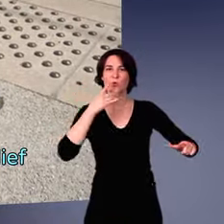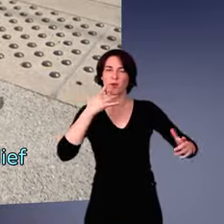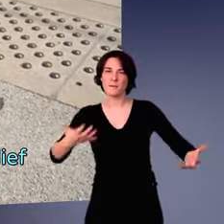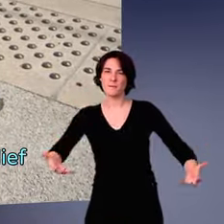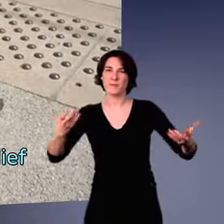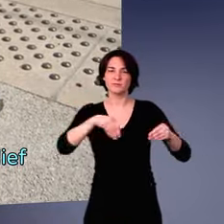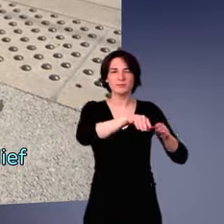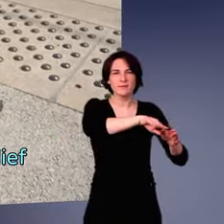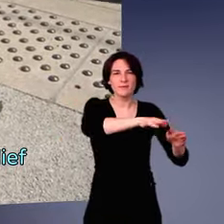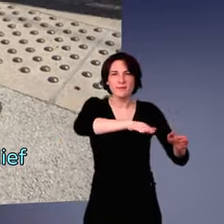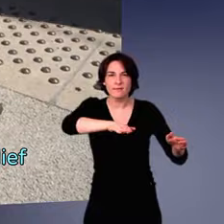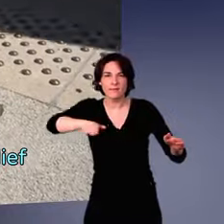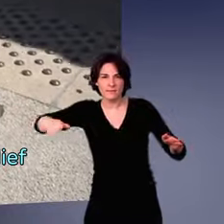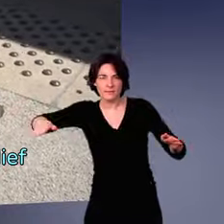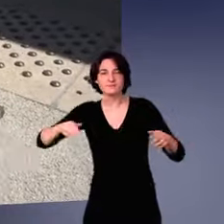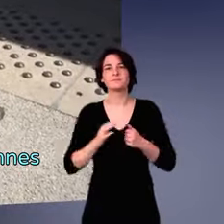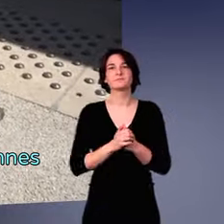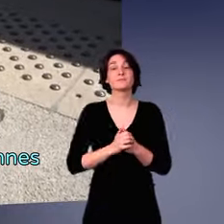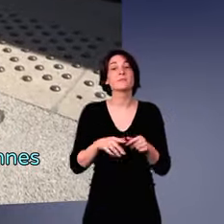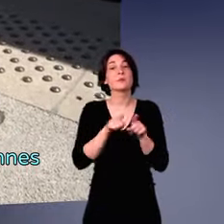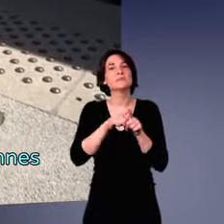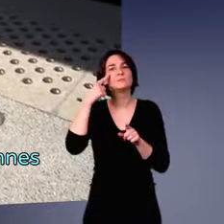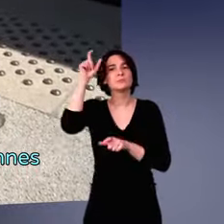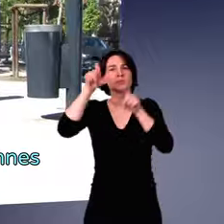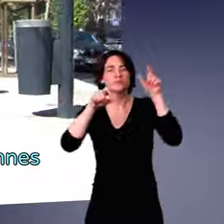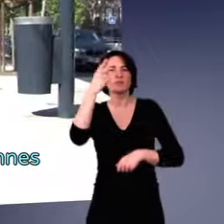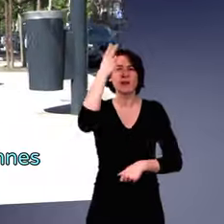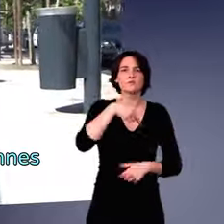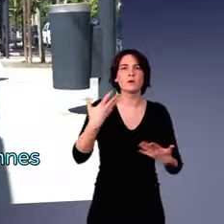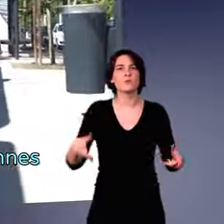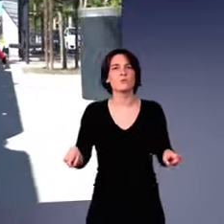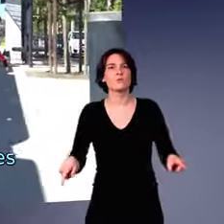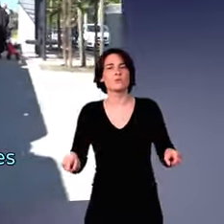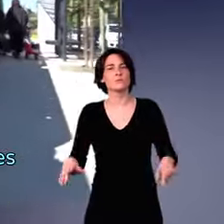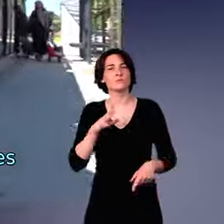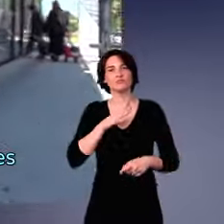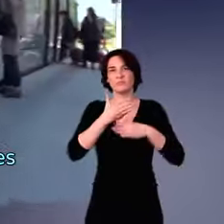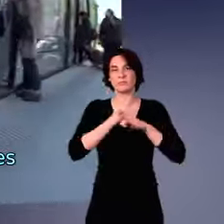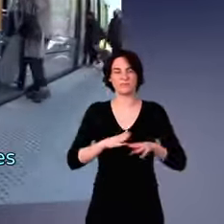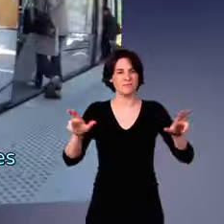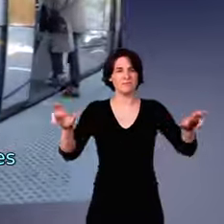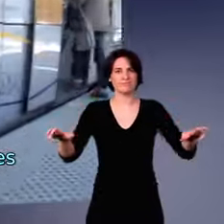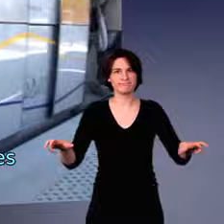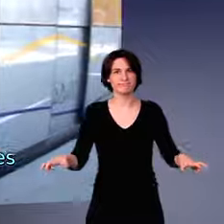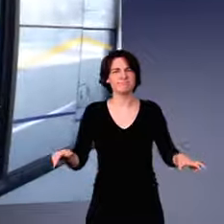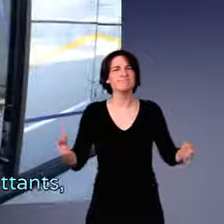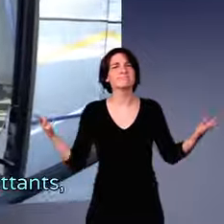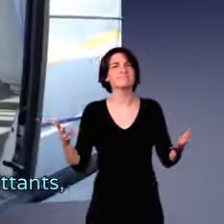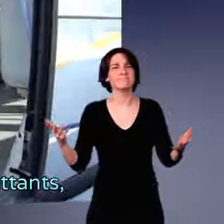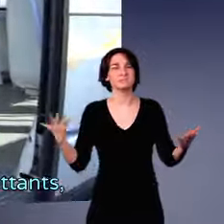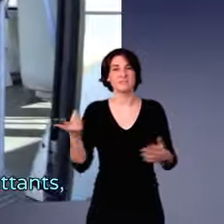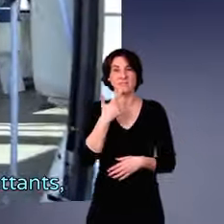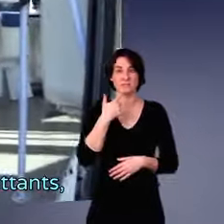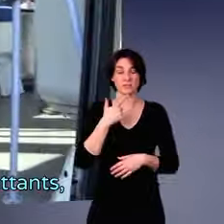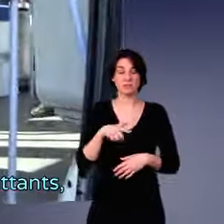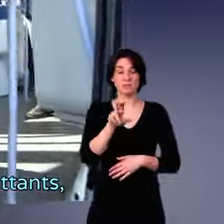ainsi que des clous en relief de grandes dimension qui permettent aux personnes déficientes visuell mais aussi aux personnes en fauteuil roulant de se